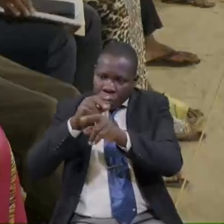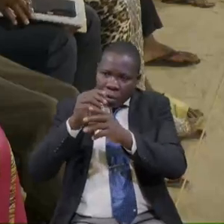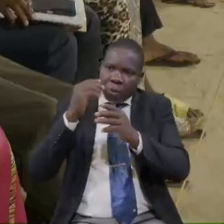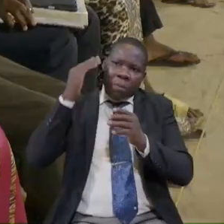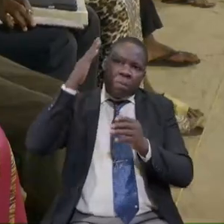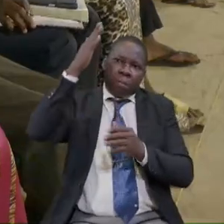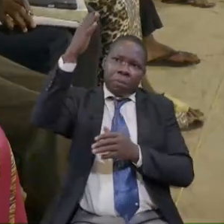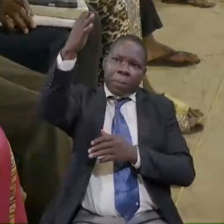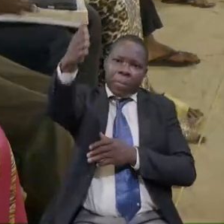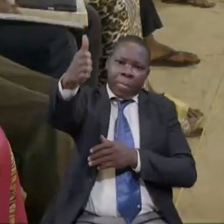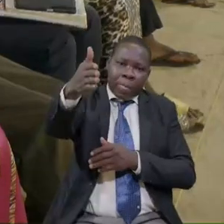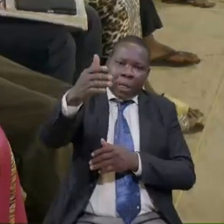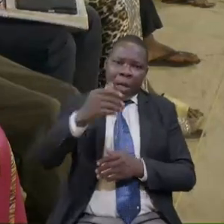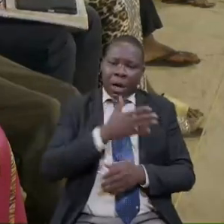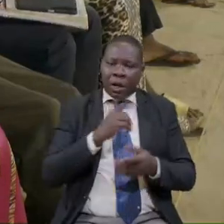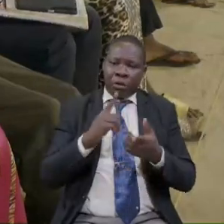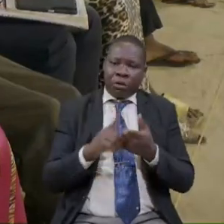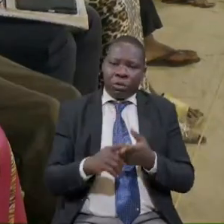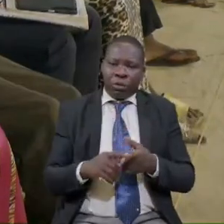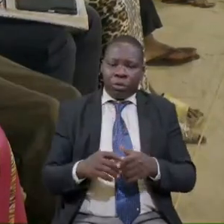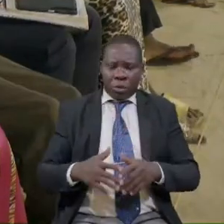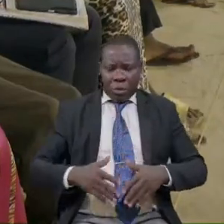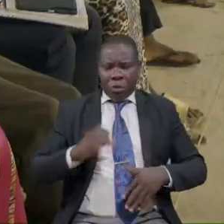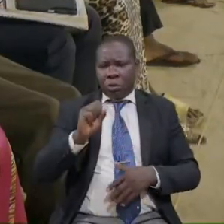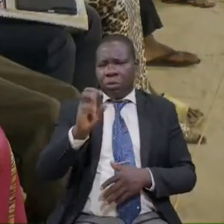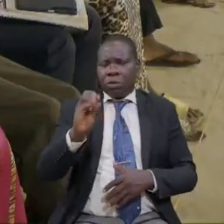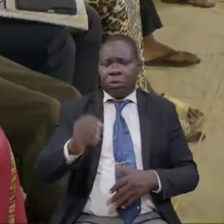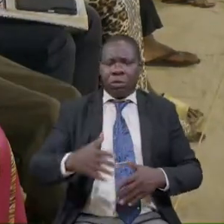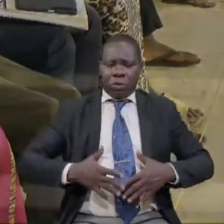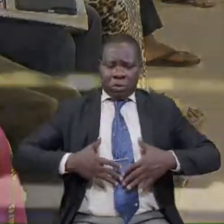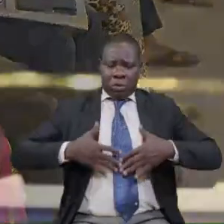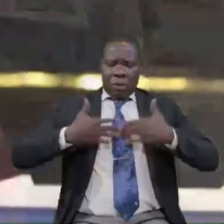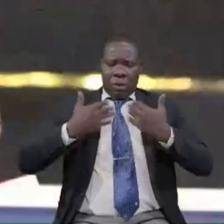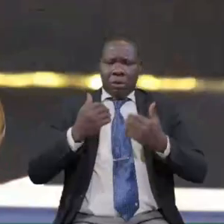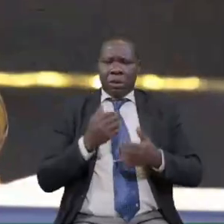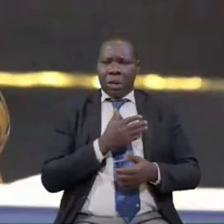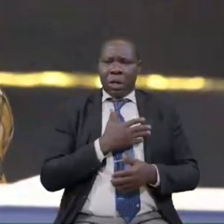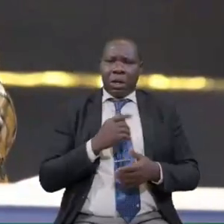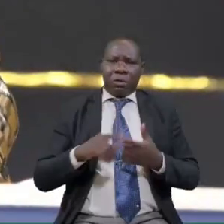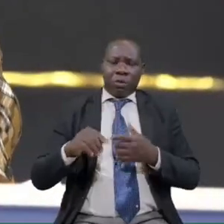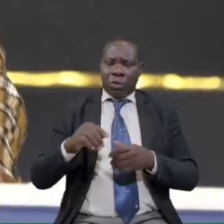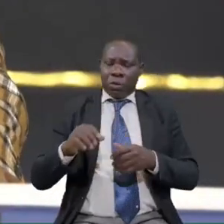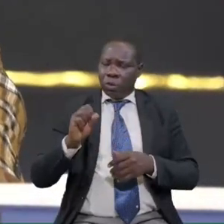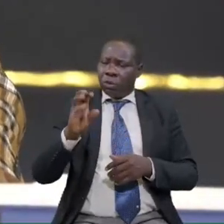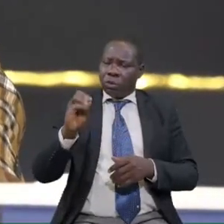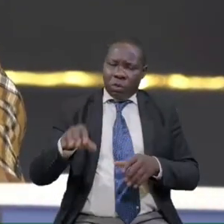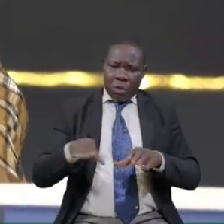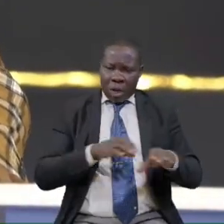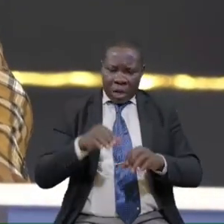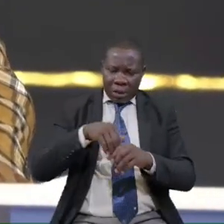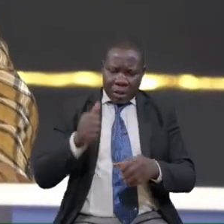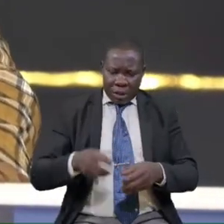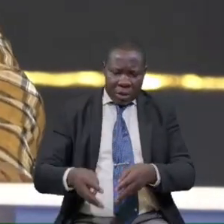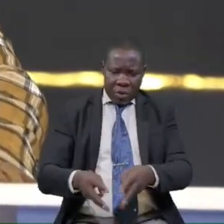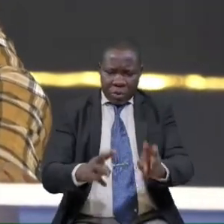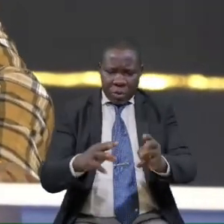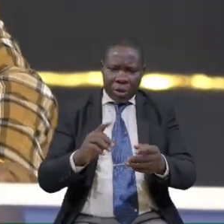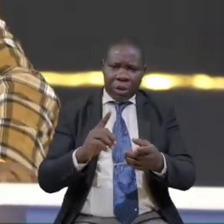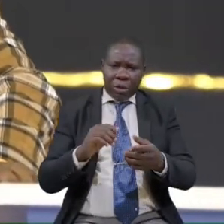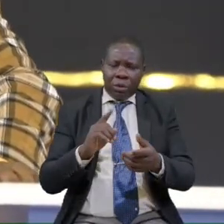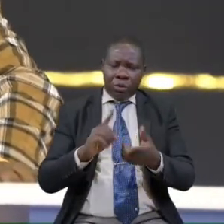devant soi et de mener sa vie et d'agir de façon à